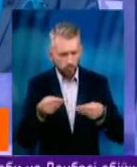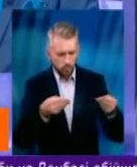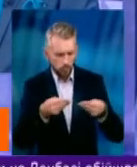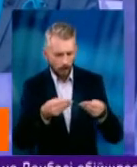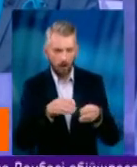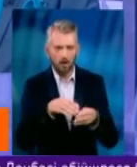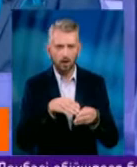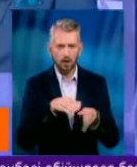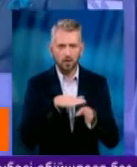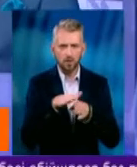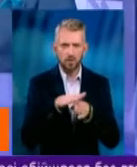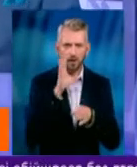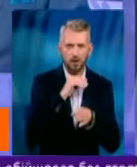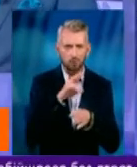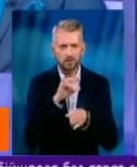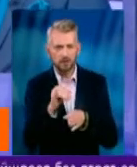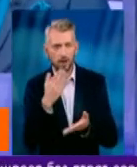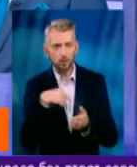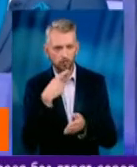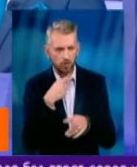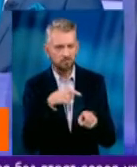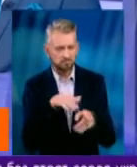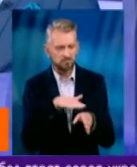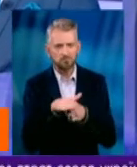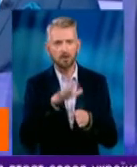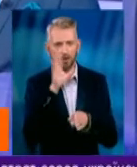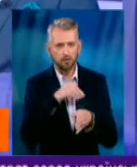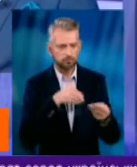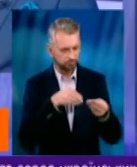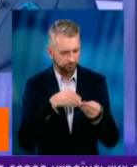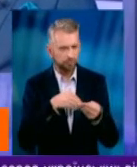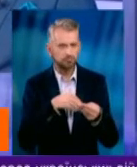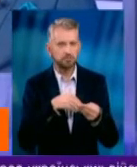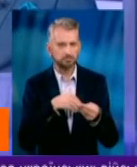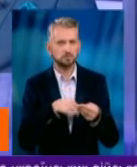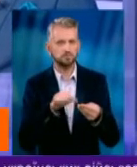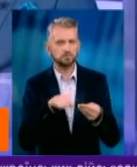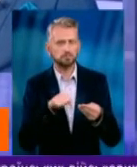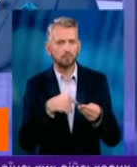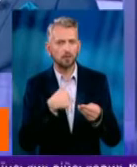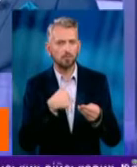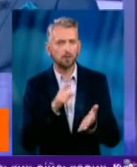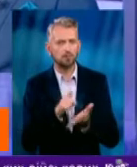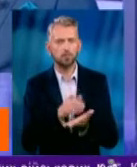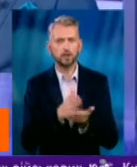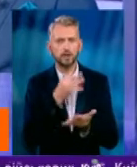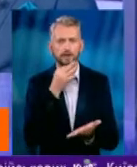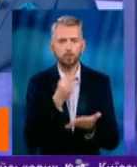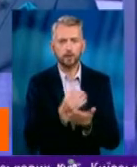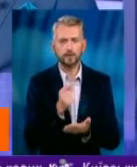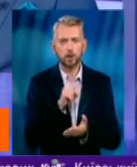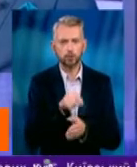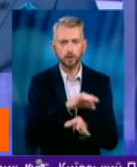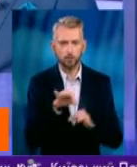їхньої реалізації. І якщо ми вже говоримо, що його можна реалізувати, відповідним чином ми маємо нести відповідальність за це, щоб цей проєкт